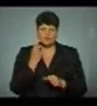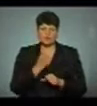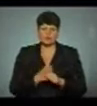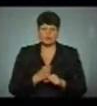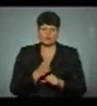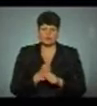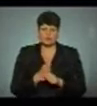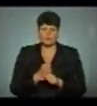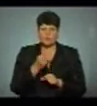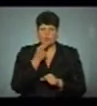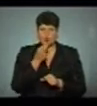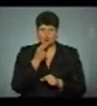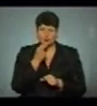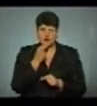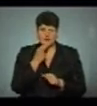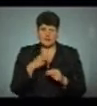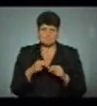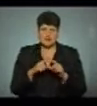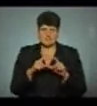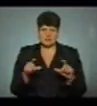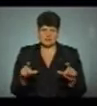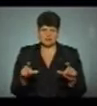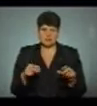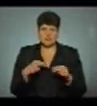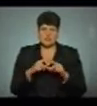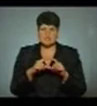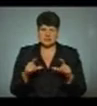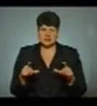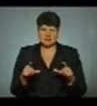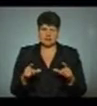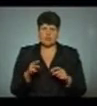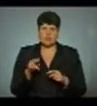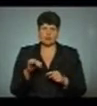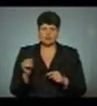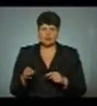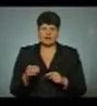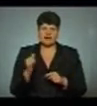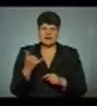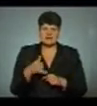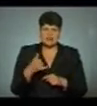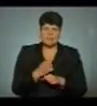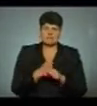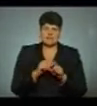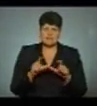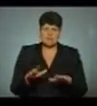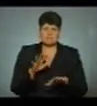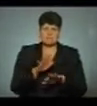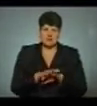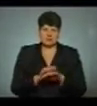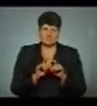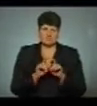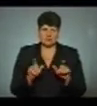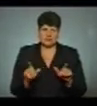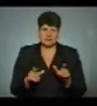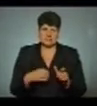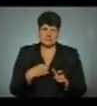роботу продуктових магазинів. Магазинів побутових товарів, АЗС, аптек, банківських установ,